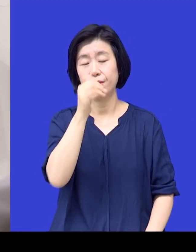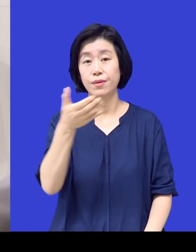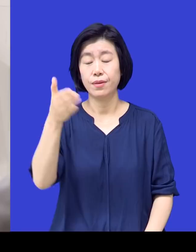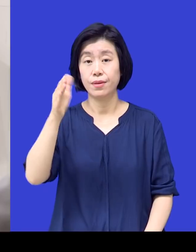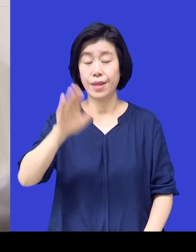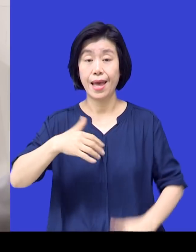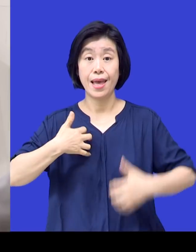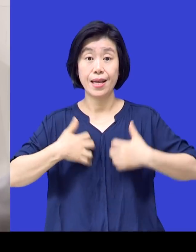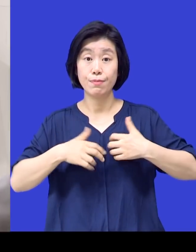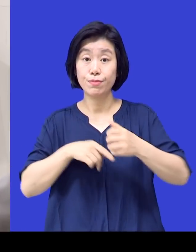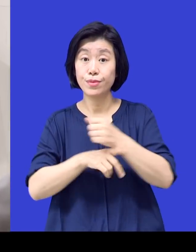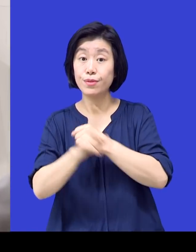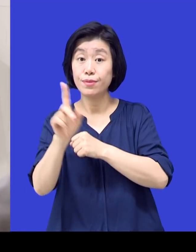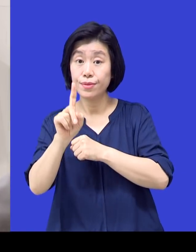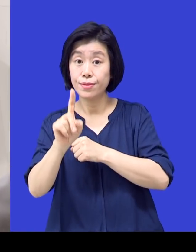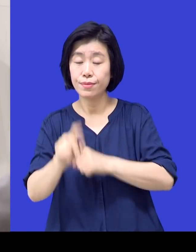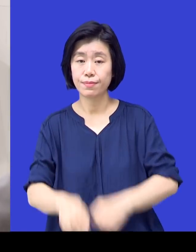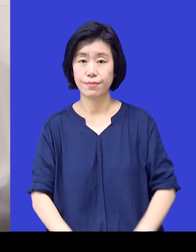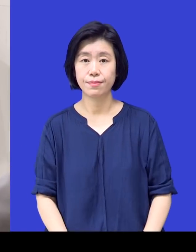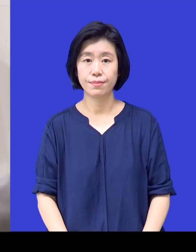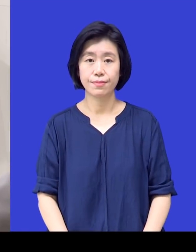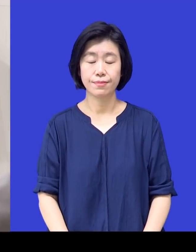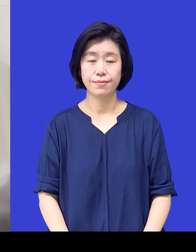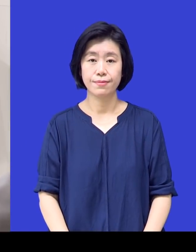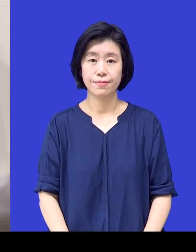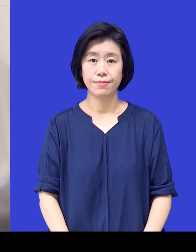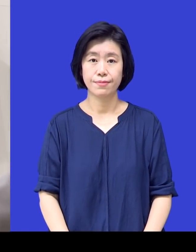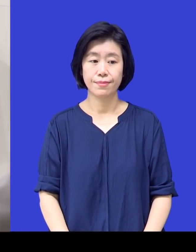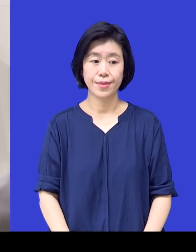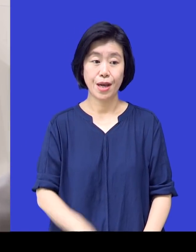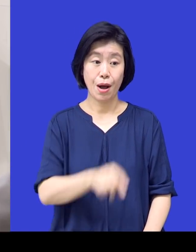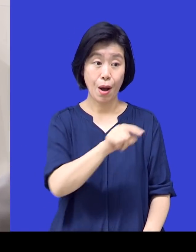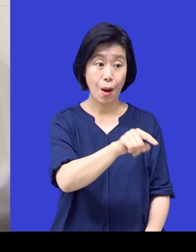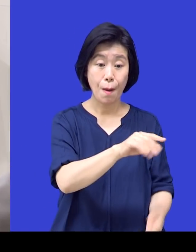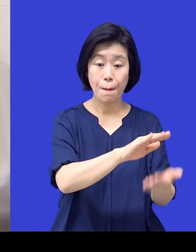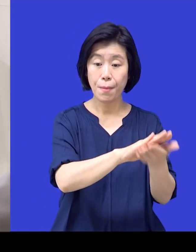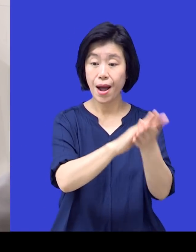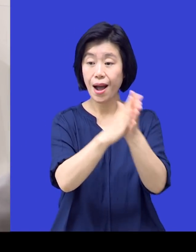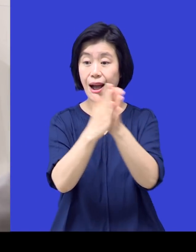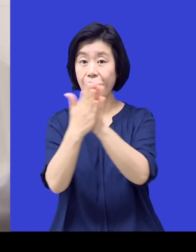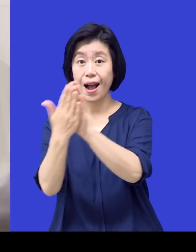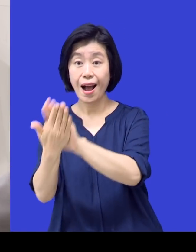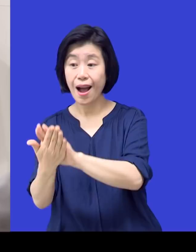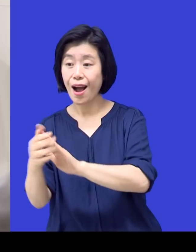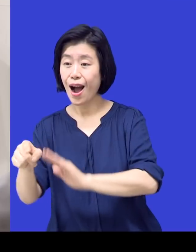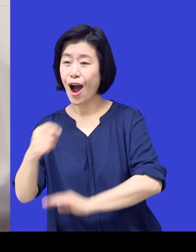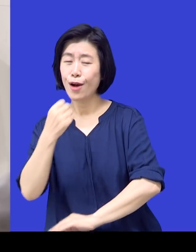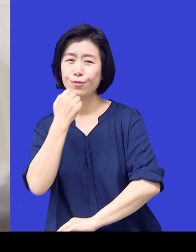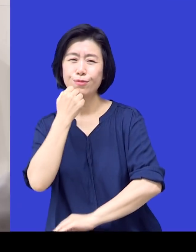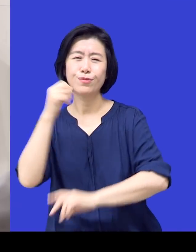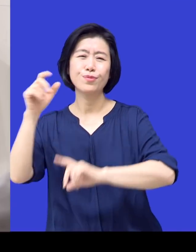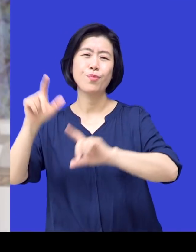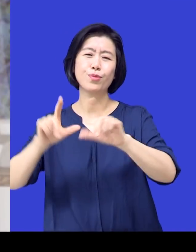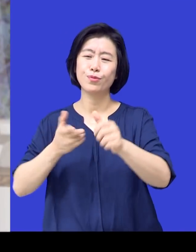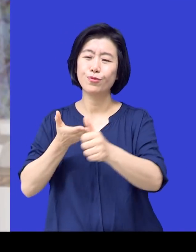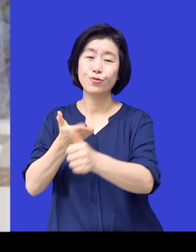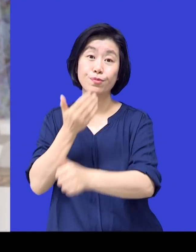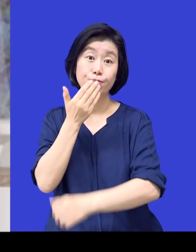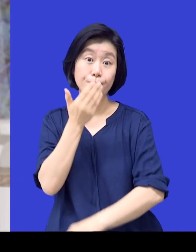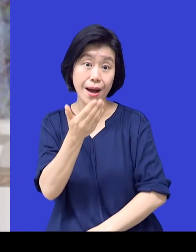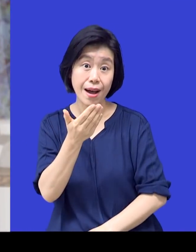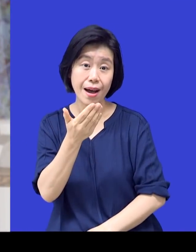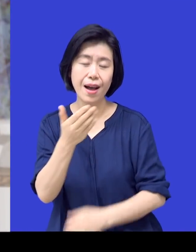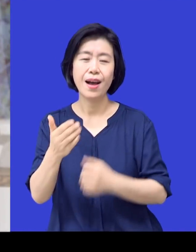기쁘냐면 그래 이 아이들이 이렇게 피어나는 기쁨을 나도 함께 한다는 그것에 그게